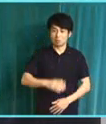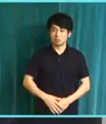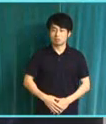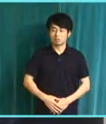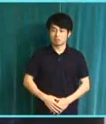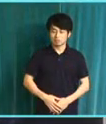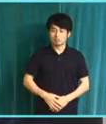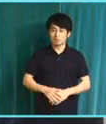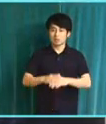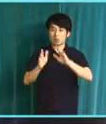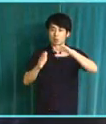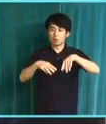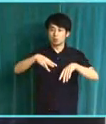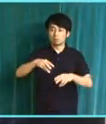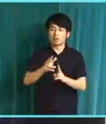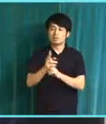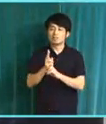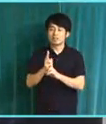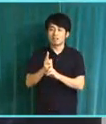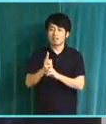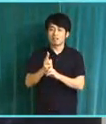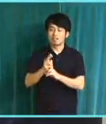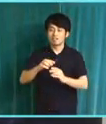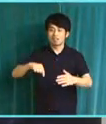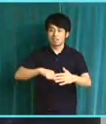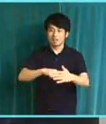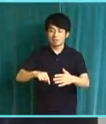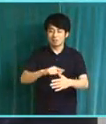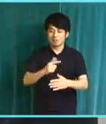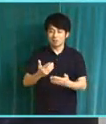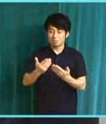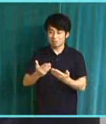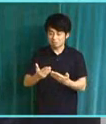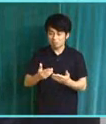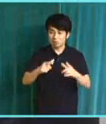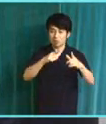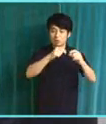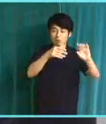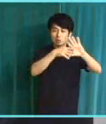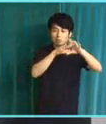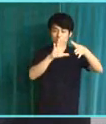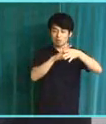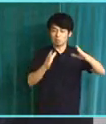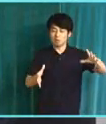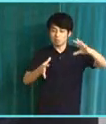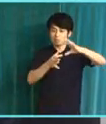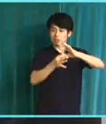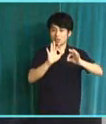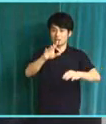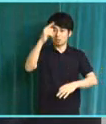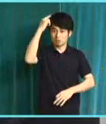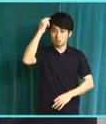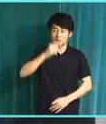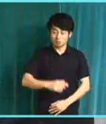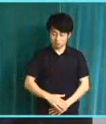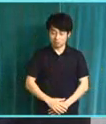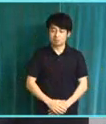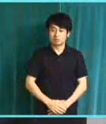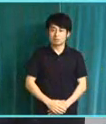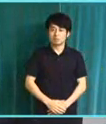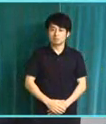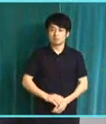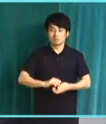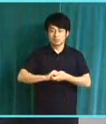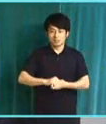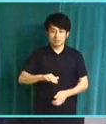者なんですけれども、 はい、 忍びを通して、まあ、日本の文化の良さですとか、 うん、 そういったところにも通じるものがあると思いますので、